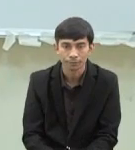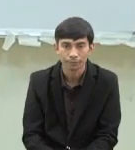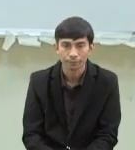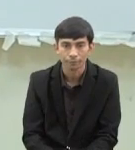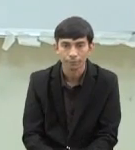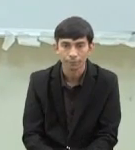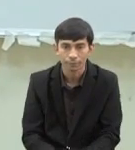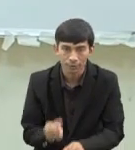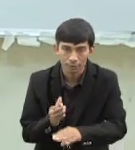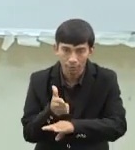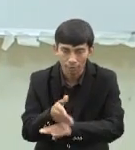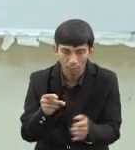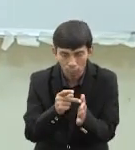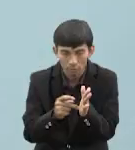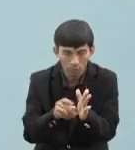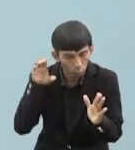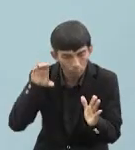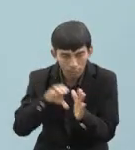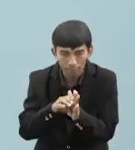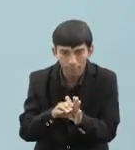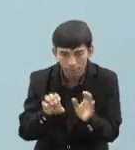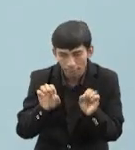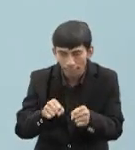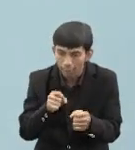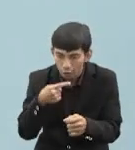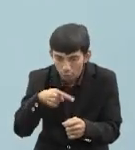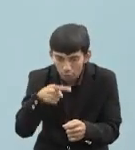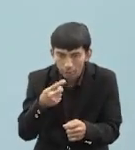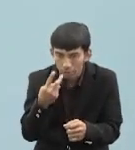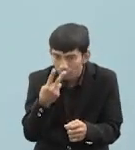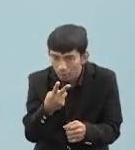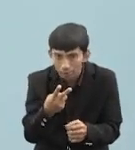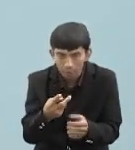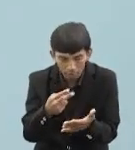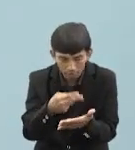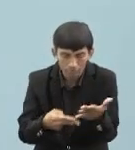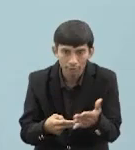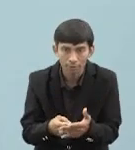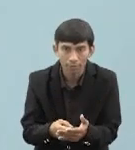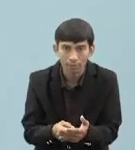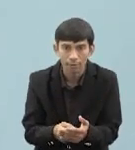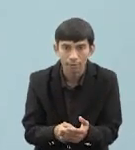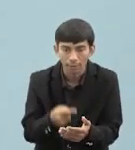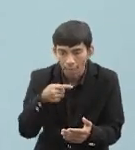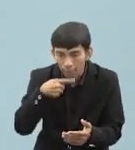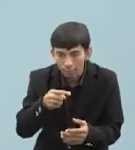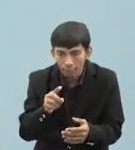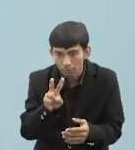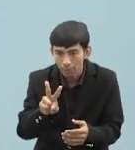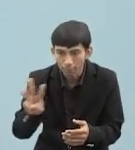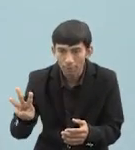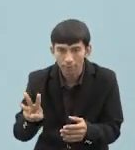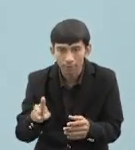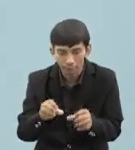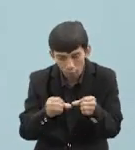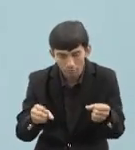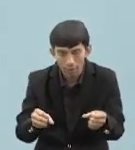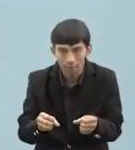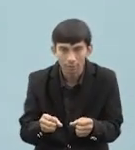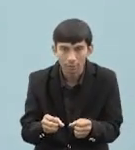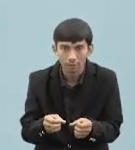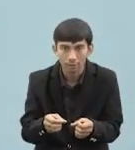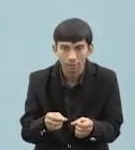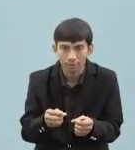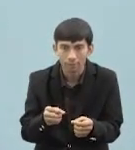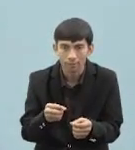chẳng tạm giải được phép nít con anh ấy dây tích mắt con thật ta có bằng khơi nhờ vậy khá lá anh ấy dây bị bay là bà má nó con á dây bị nóng má bị tên nóng má con